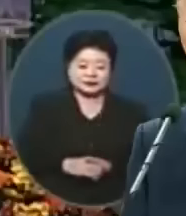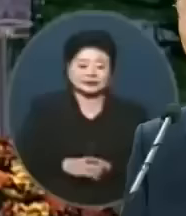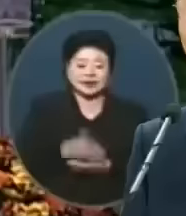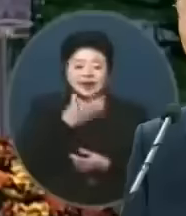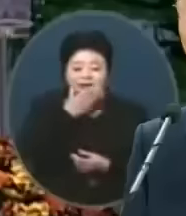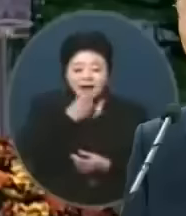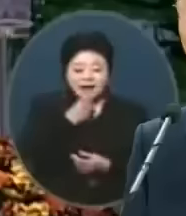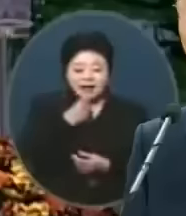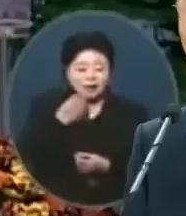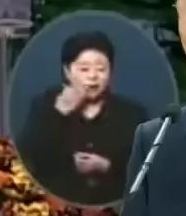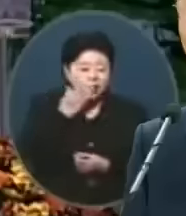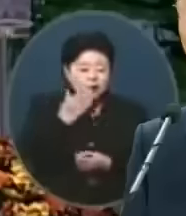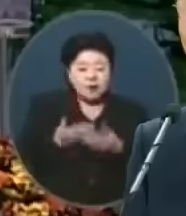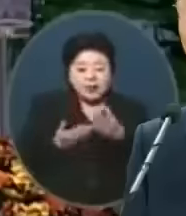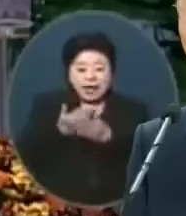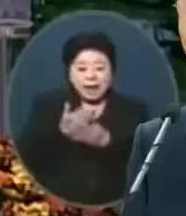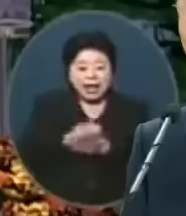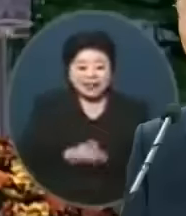행복 호르몬이 분비되어